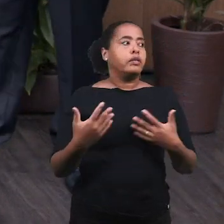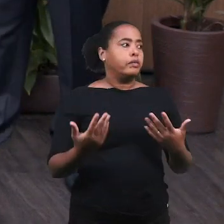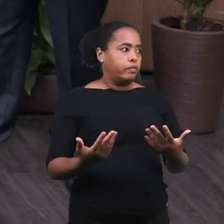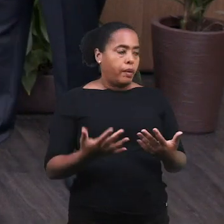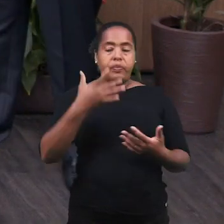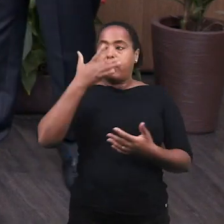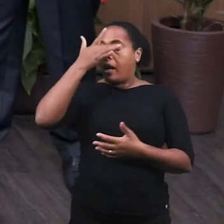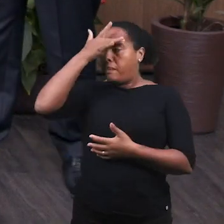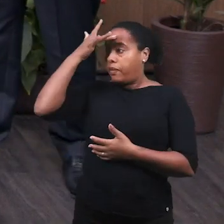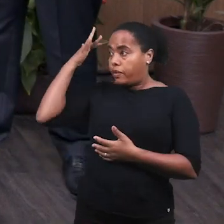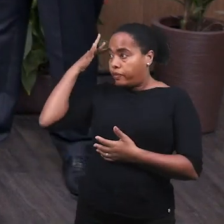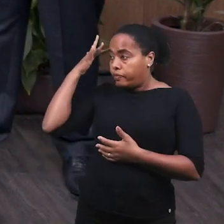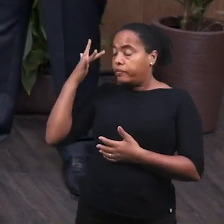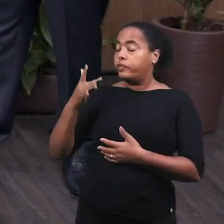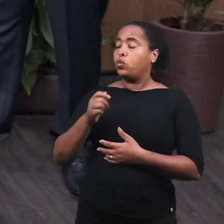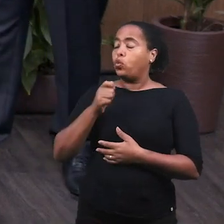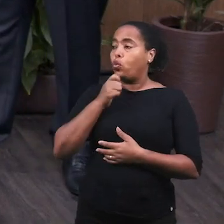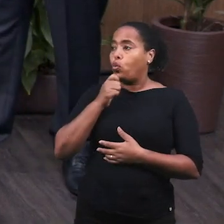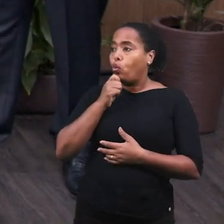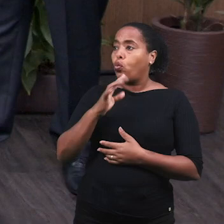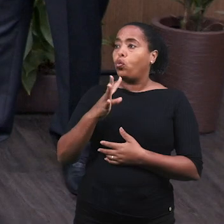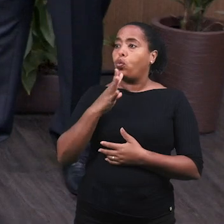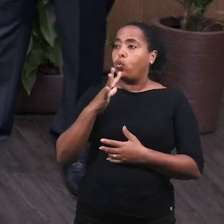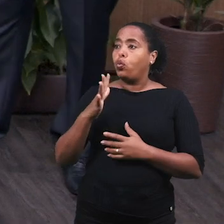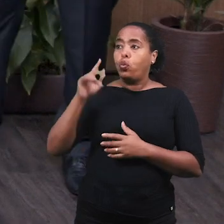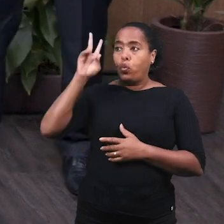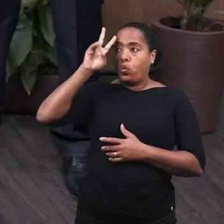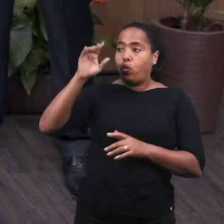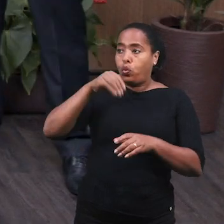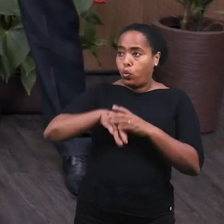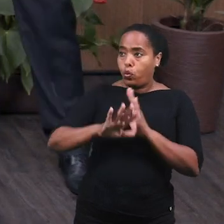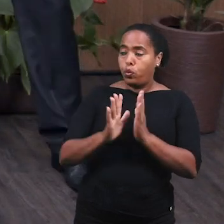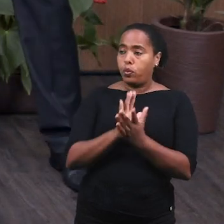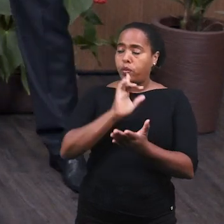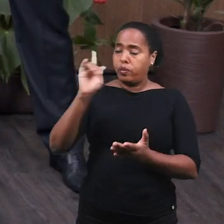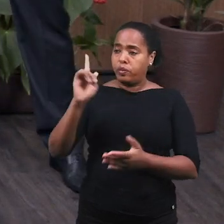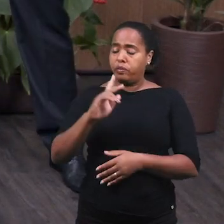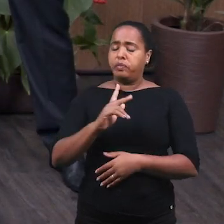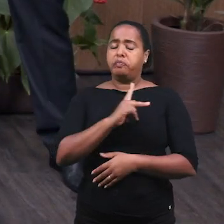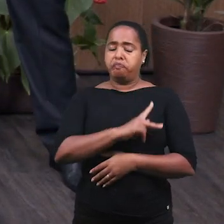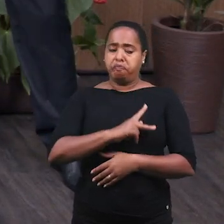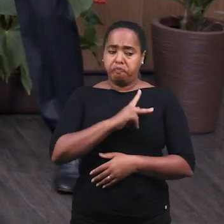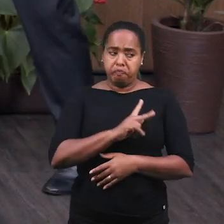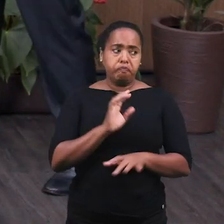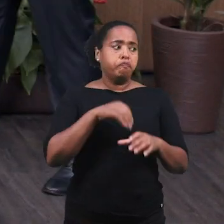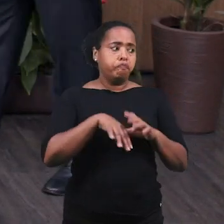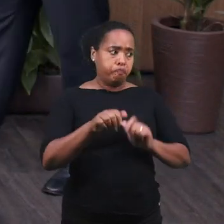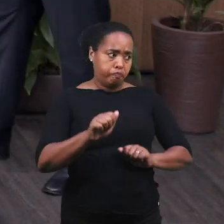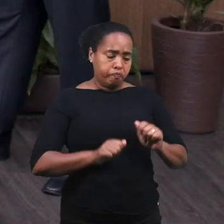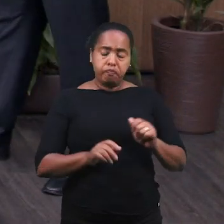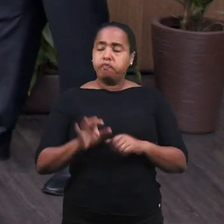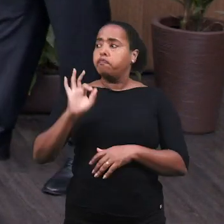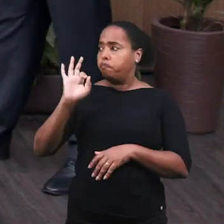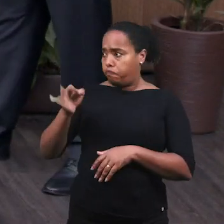да, это для тех, кто еще не знает истории библейской. Павел до этого момента,